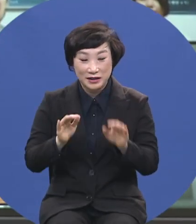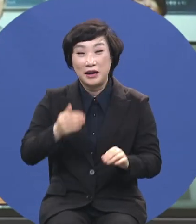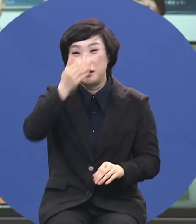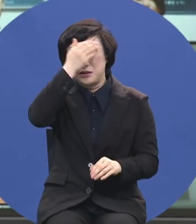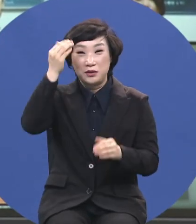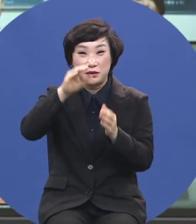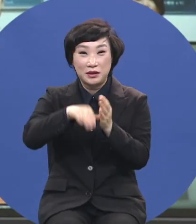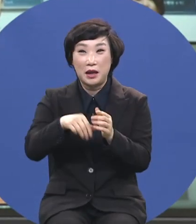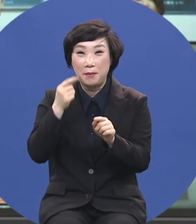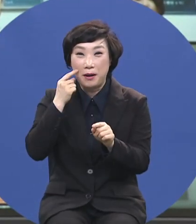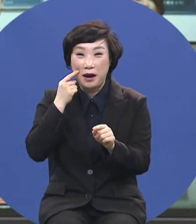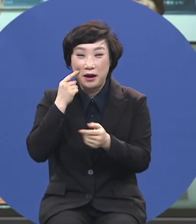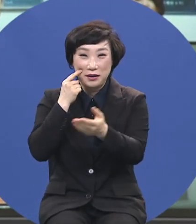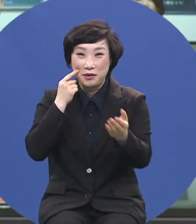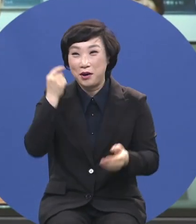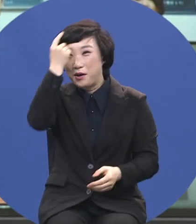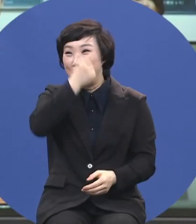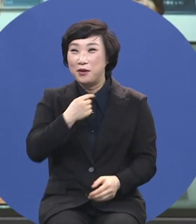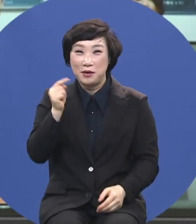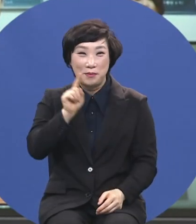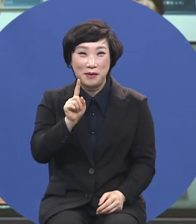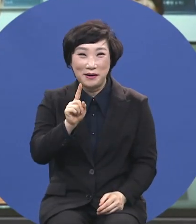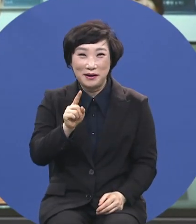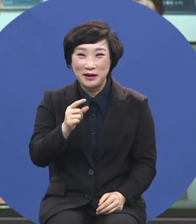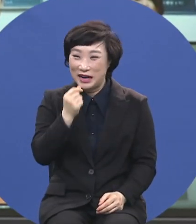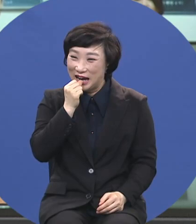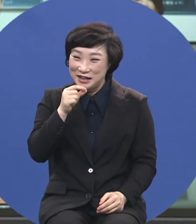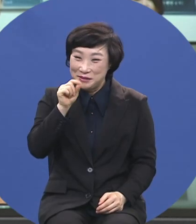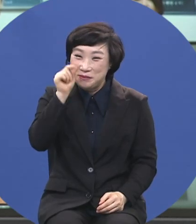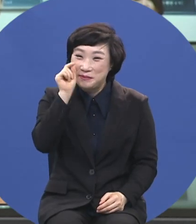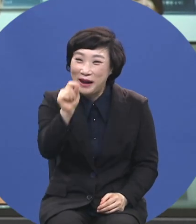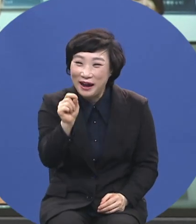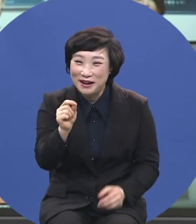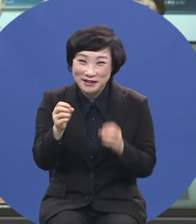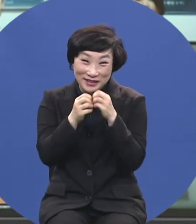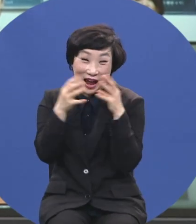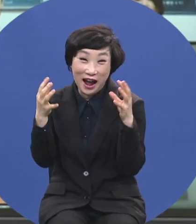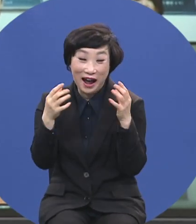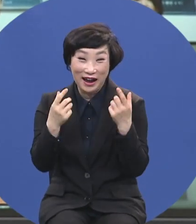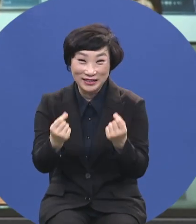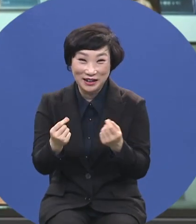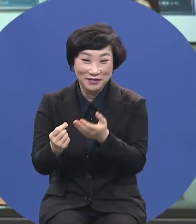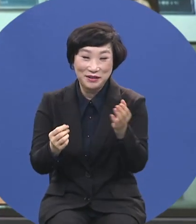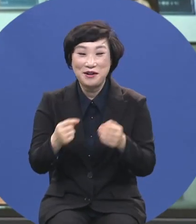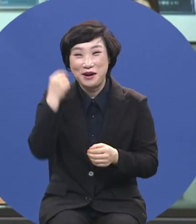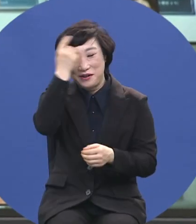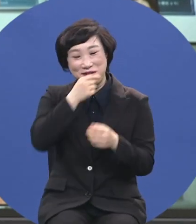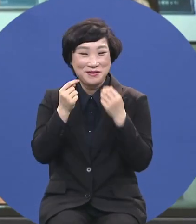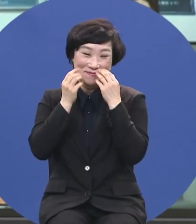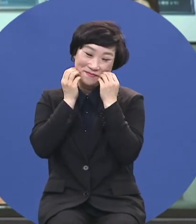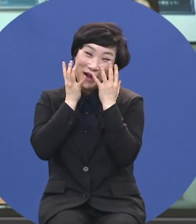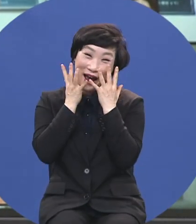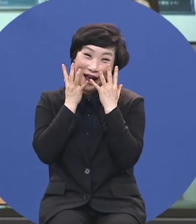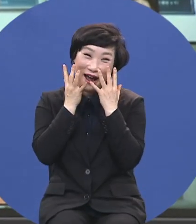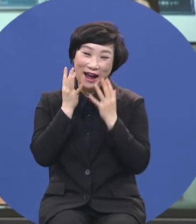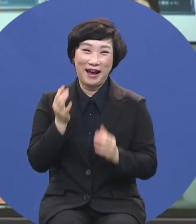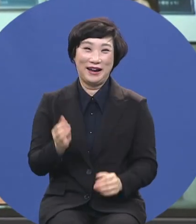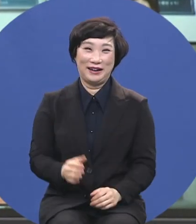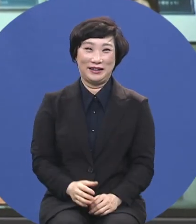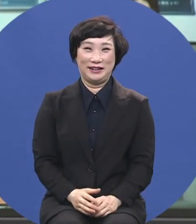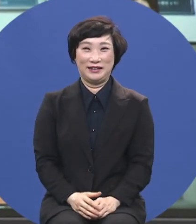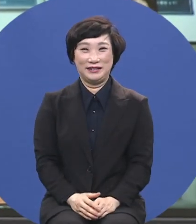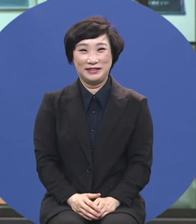때가 되면 얼굴을 바늘로 딱 찌르면 탁 터질 것처럼 얼마나 세포가